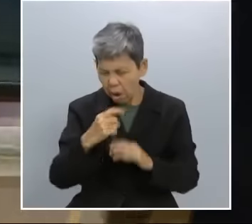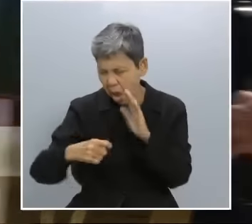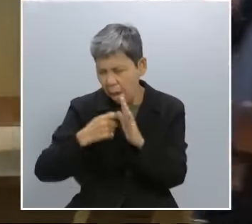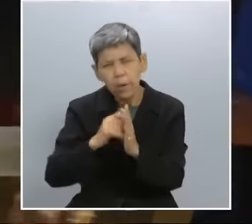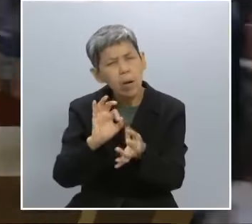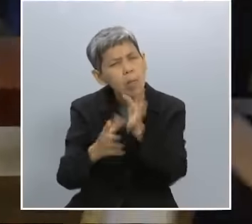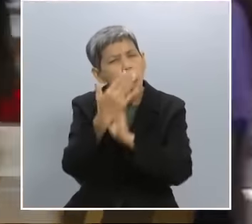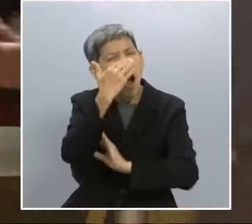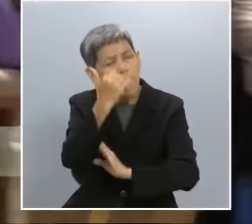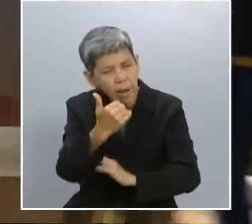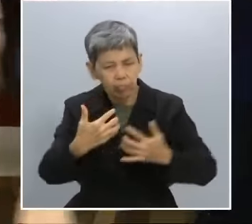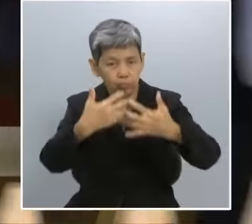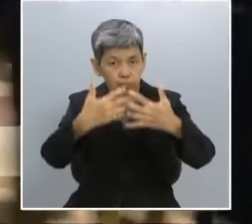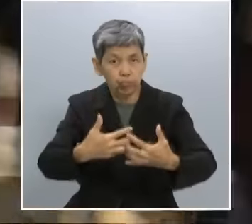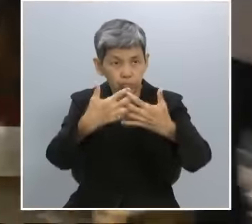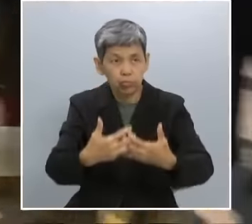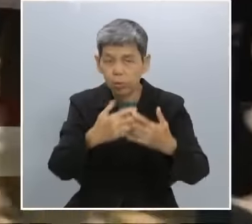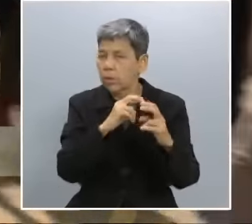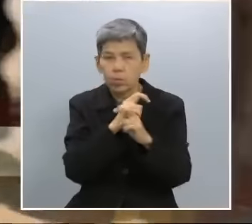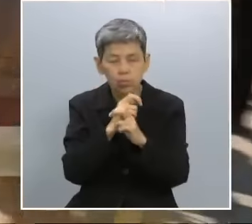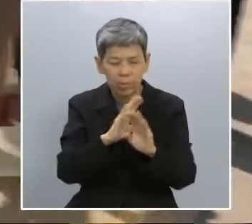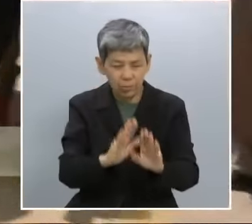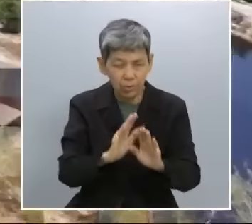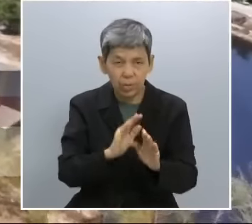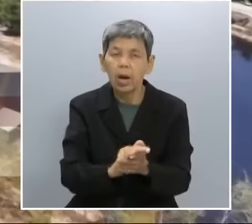ไหม้โรงงานจัดเก็บสารเคมีที่บ้านข้